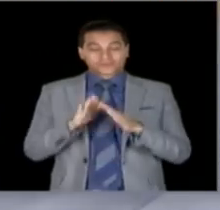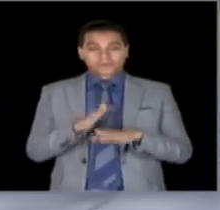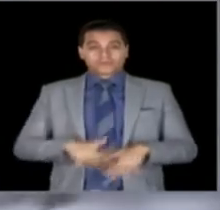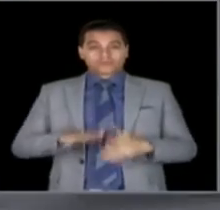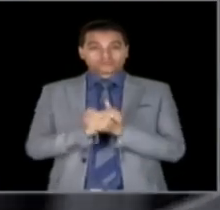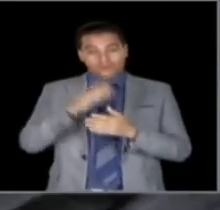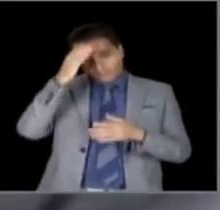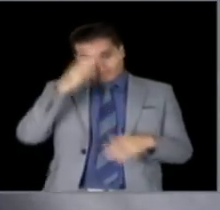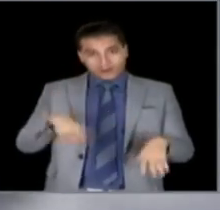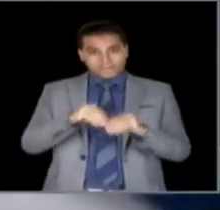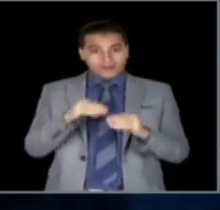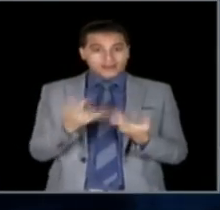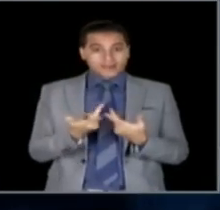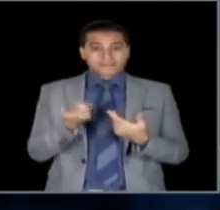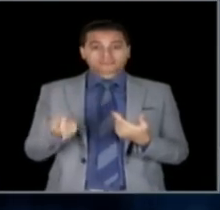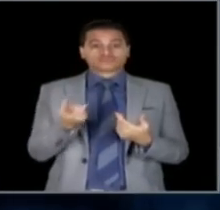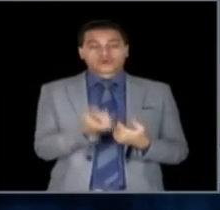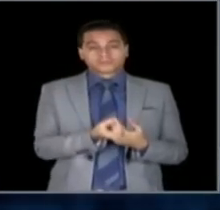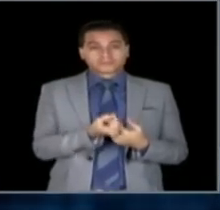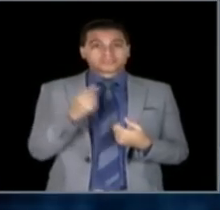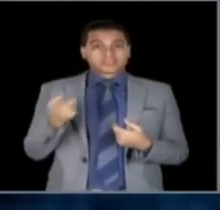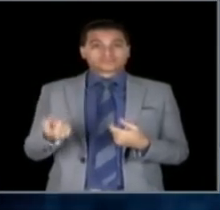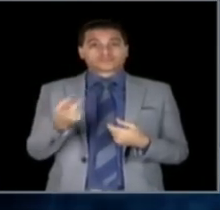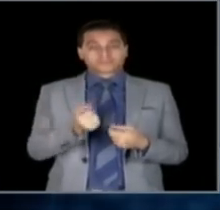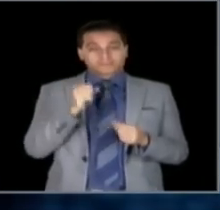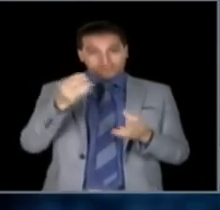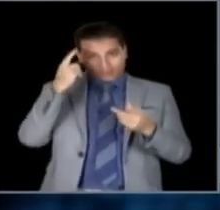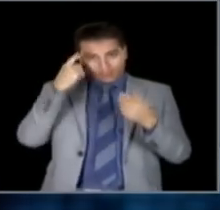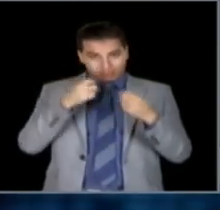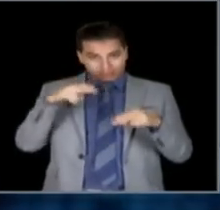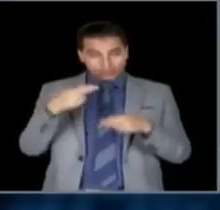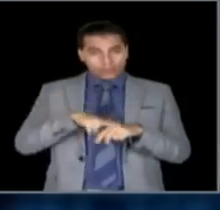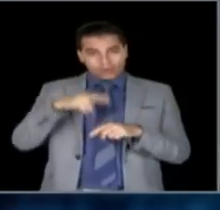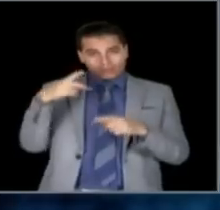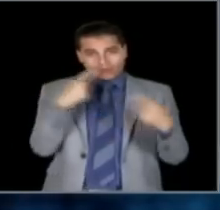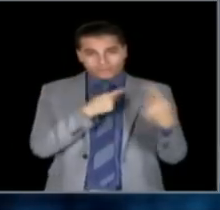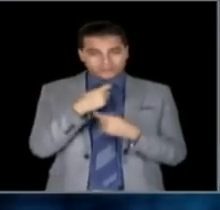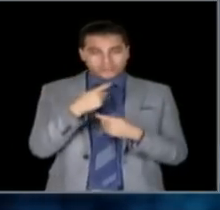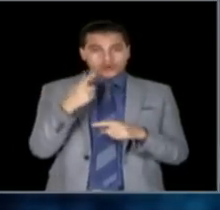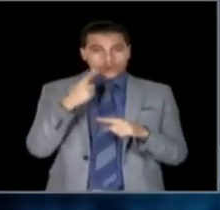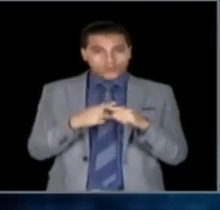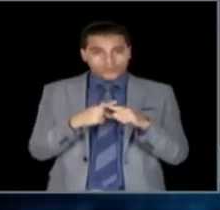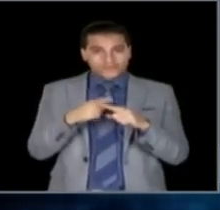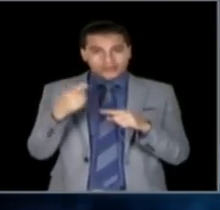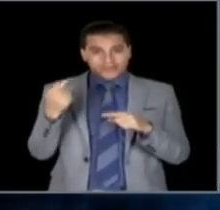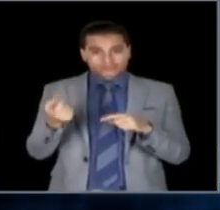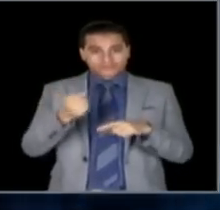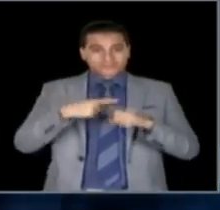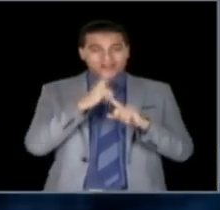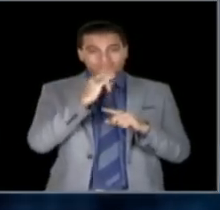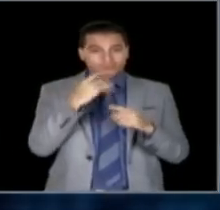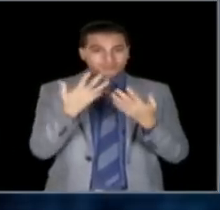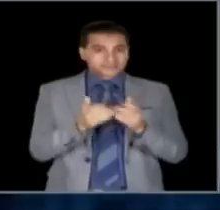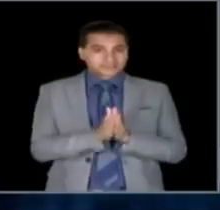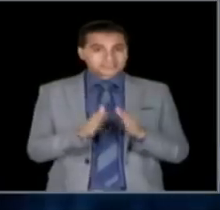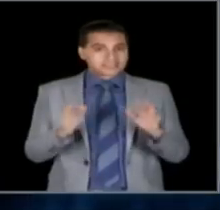وبكده أصحابنا العباقرة جمعوا 55 نقطة في فقرة تحت الضغط وضربات الجزاء، وكل نقطة ب